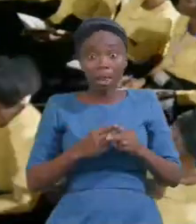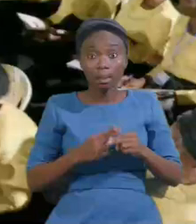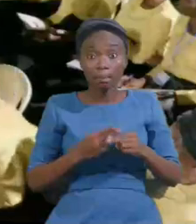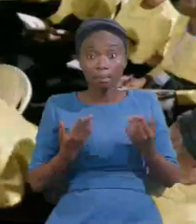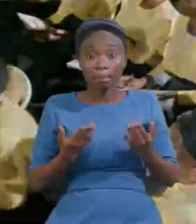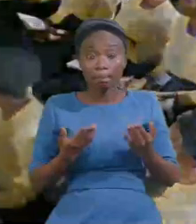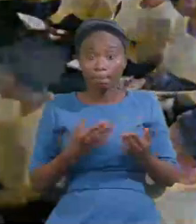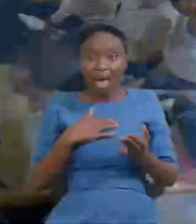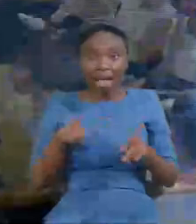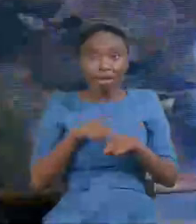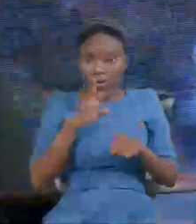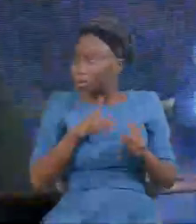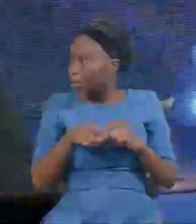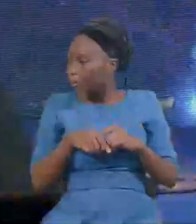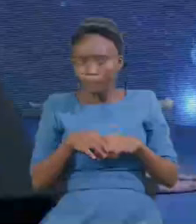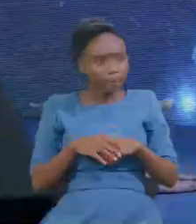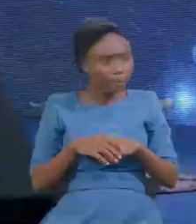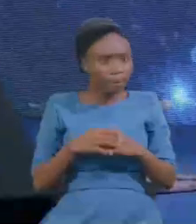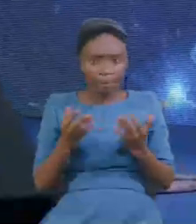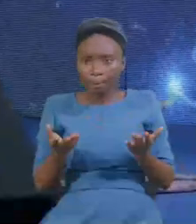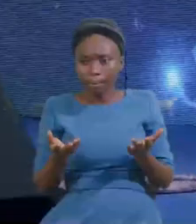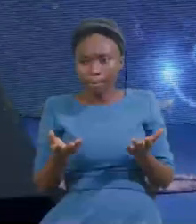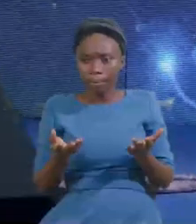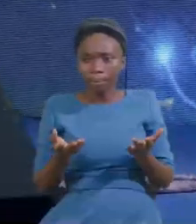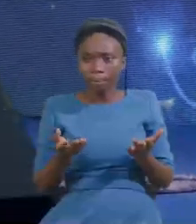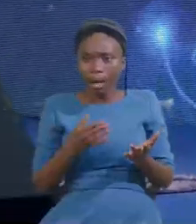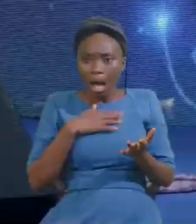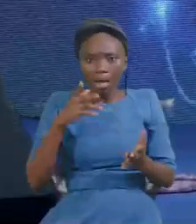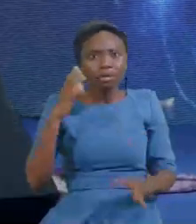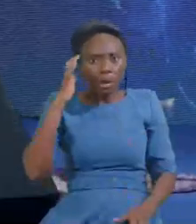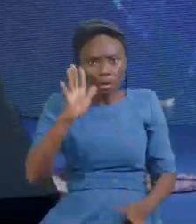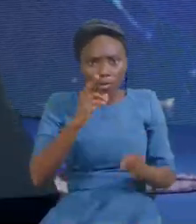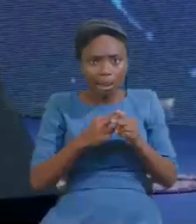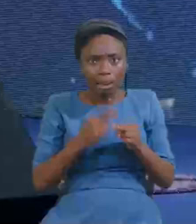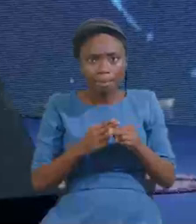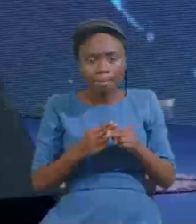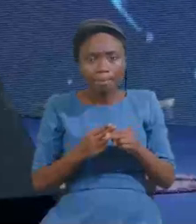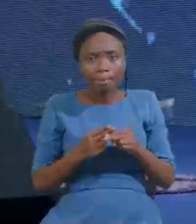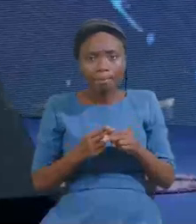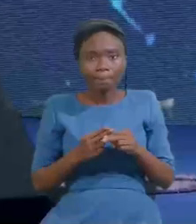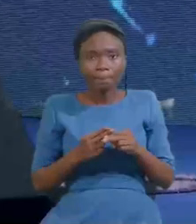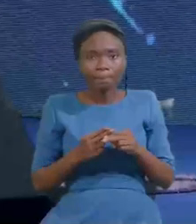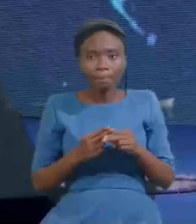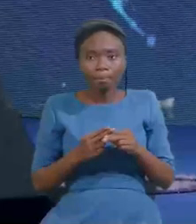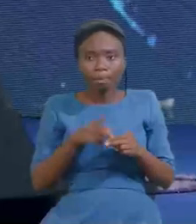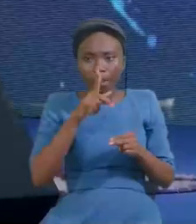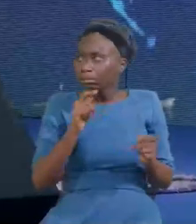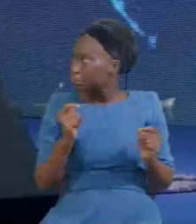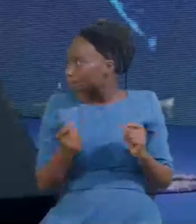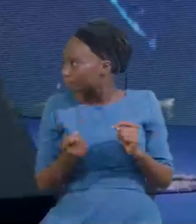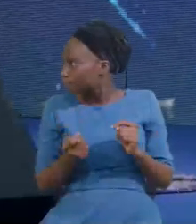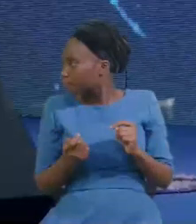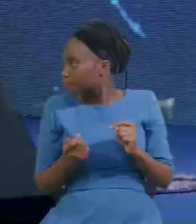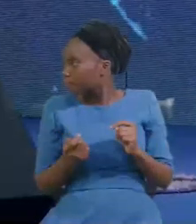Ah, je ne sais pas qu'il y a quelqu'un qui connaît mon nom ici. Et comme tu regardes dans ta direction et tu as entendu ton